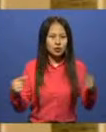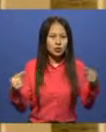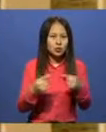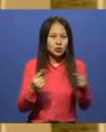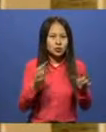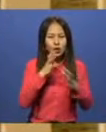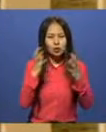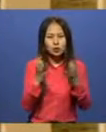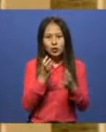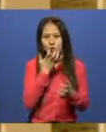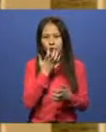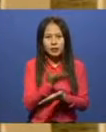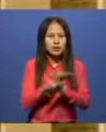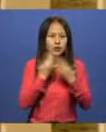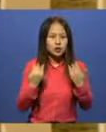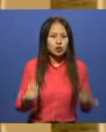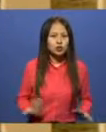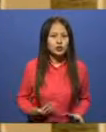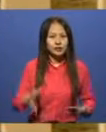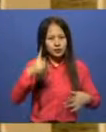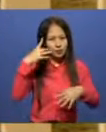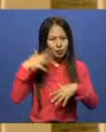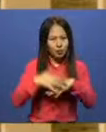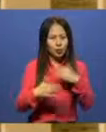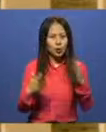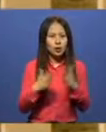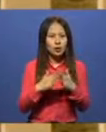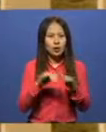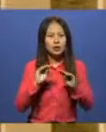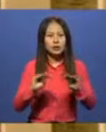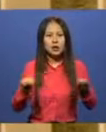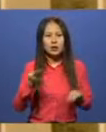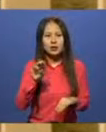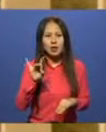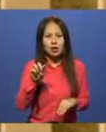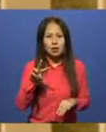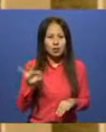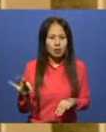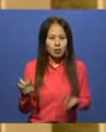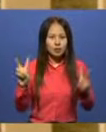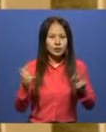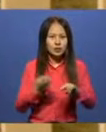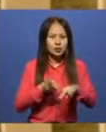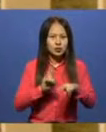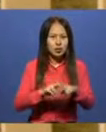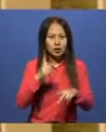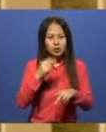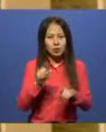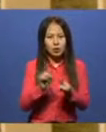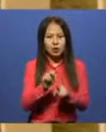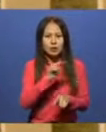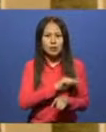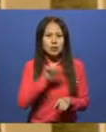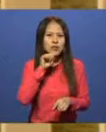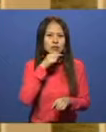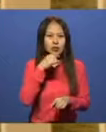деңгейде жылынбайды. Тұрғындардың өздері де осыны түсініп, үйлерін термомодернизациядан өткізуде. Алайда бұл жұмысты бір-екі үйде жүргізу арқылы